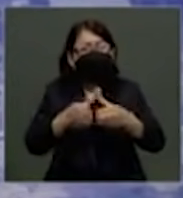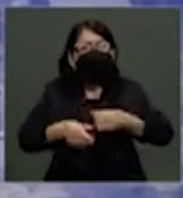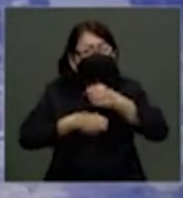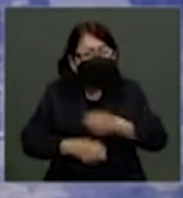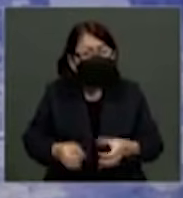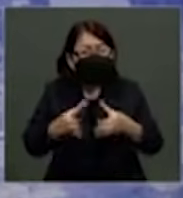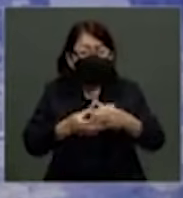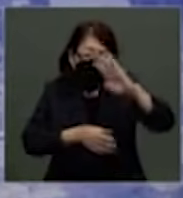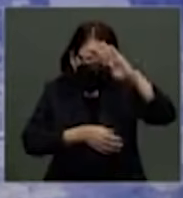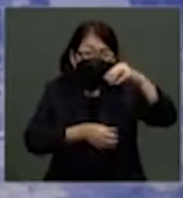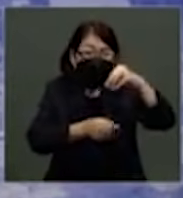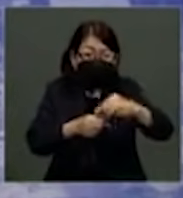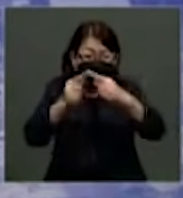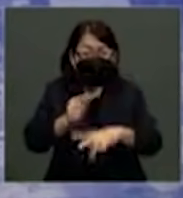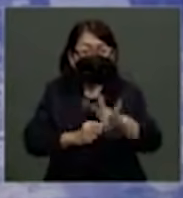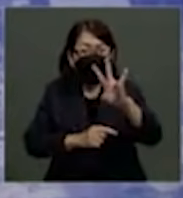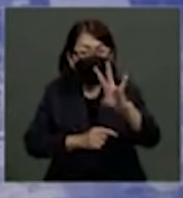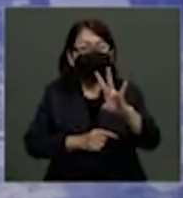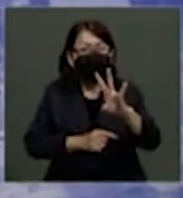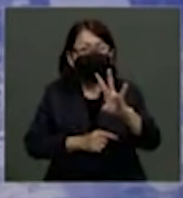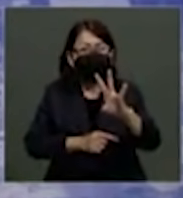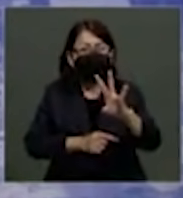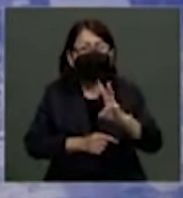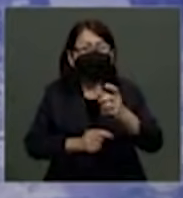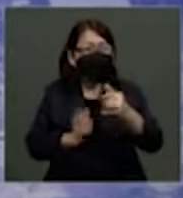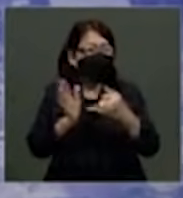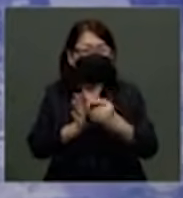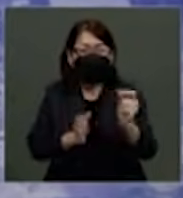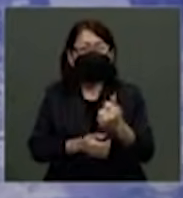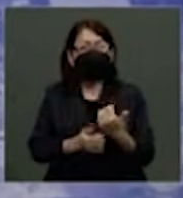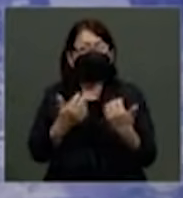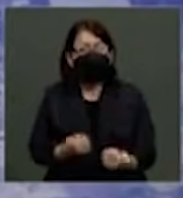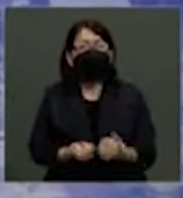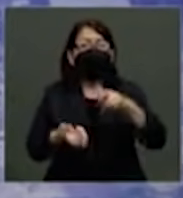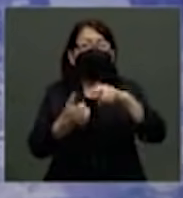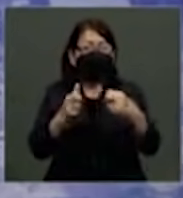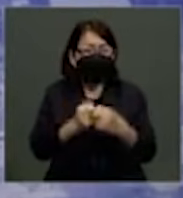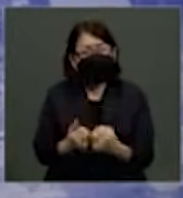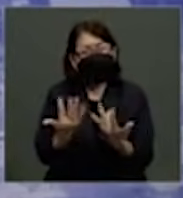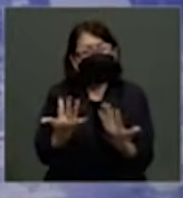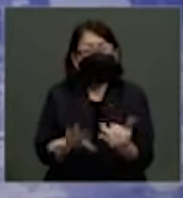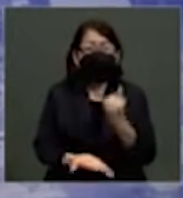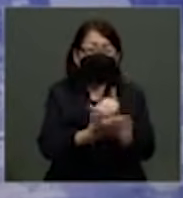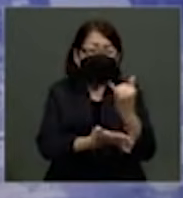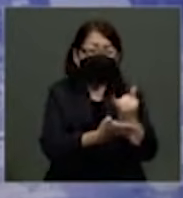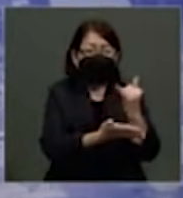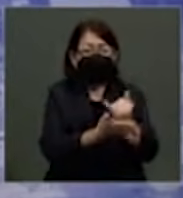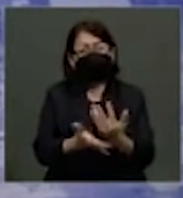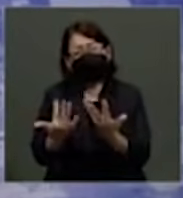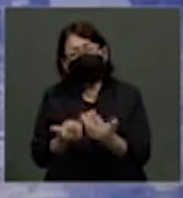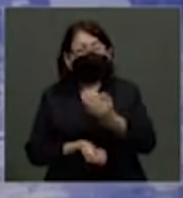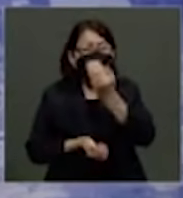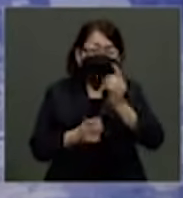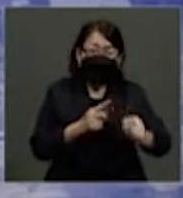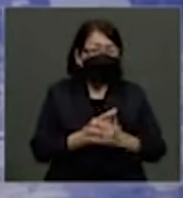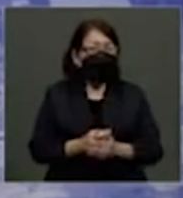ลจากกระทรวงสาธารณสุขยืนยันเลยครับว่ากลุ่มนี้ป่วยและเสียชีวิตมากที่สุดเพราะฉะนั้นเราจะช่วยลดตรงนี้ได้ก็จะลดจำนวนเตียงที่จะนอนรออยู่